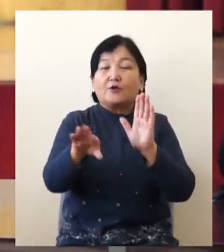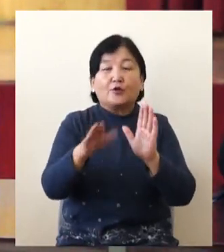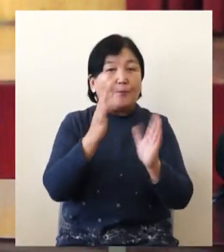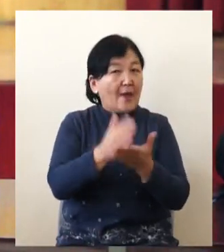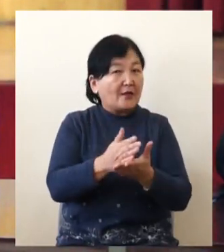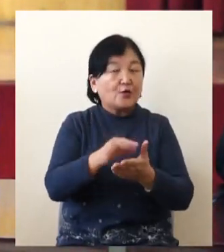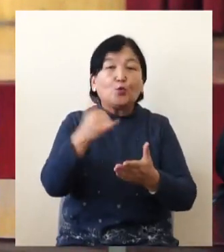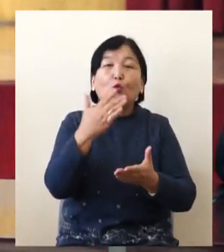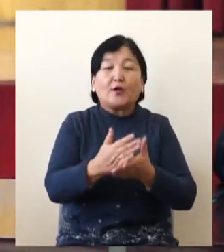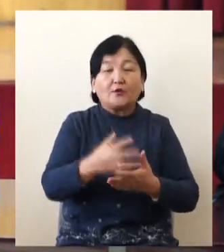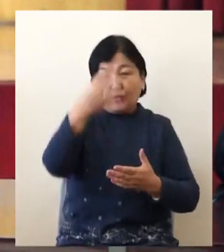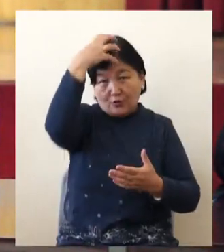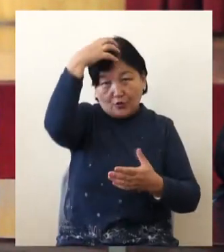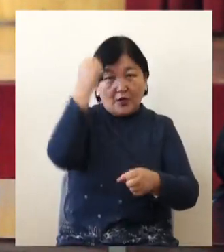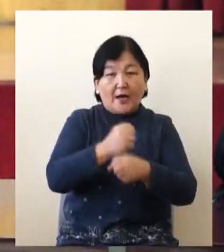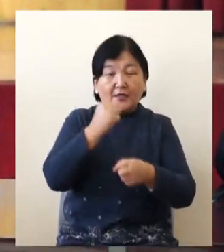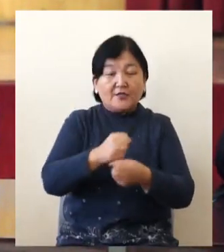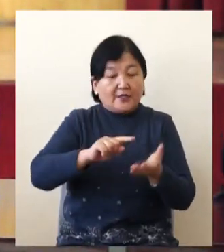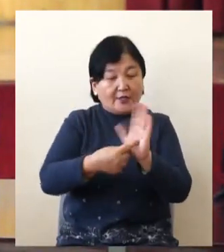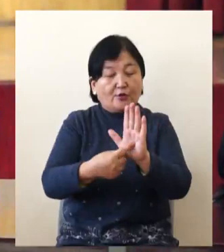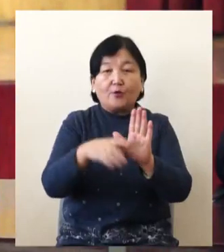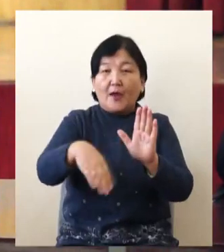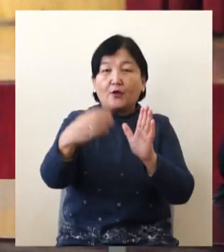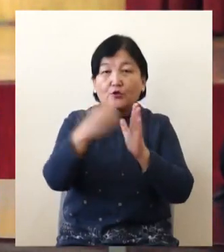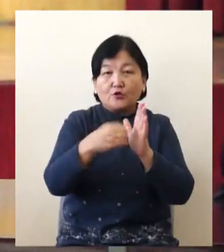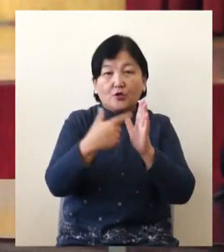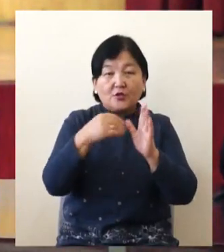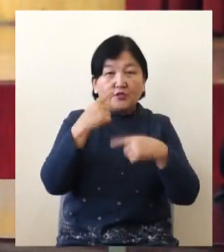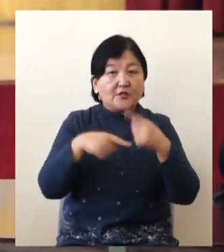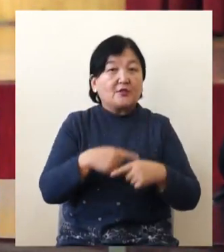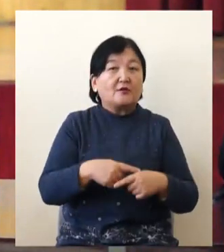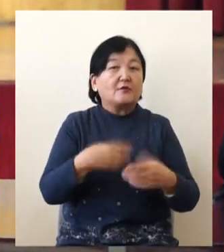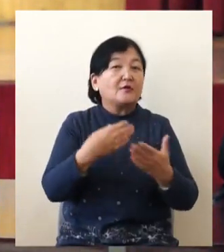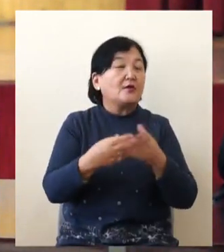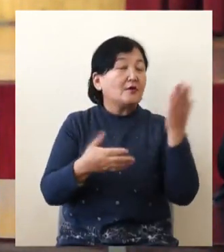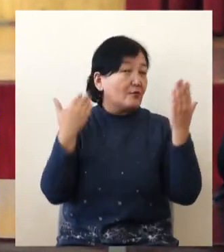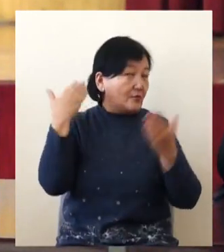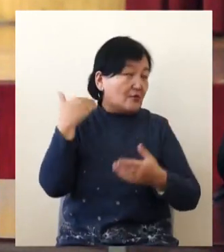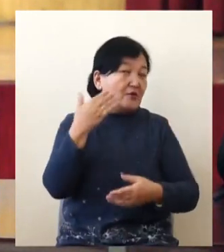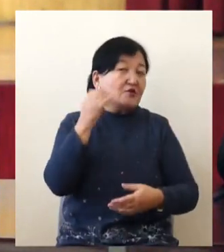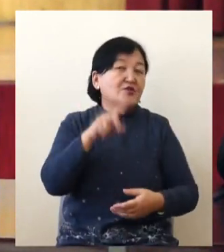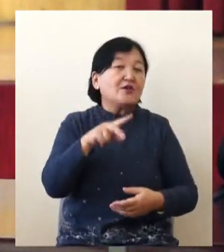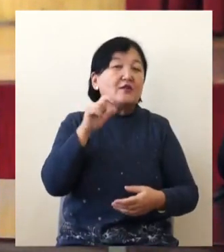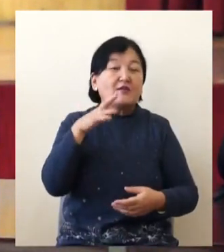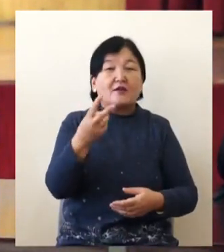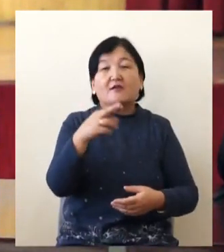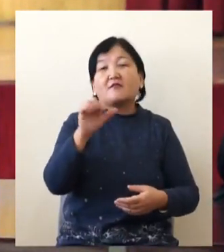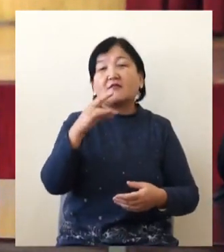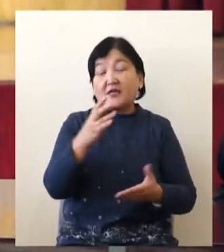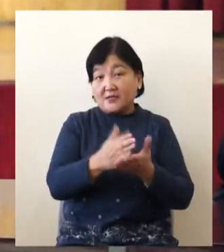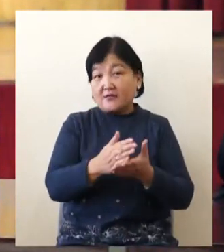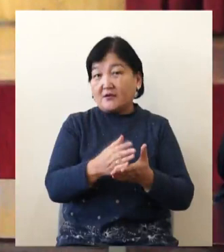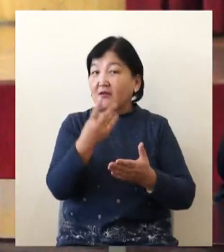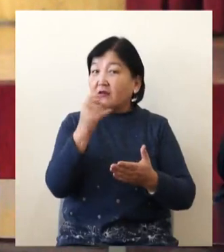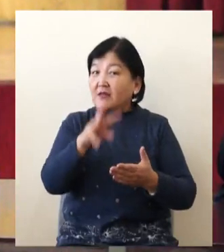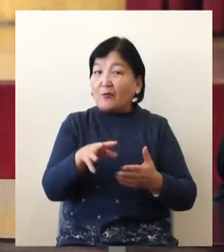төрийн ажил ил тод байх ёстой гэж ярьдаг. Нэг удаа бүр шилэн дансны хууль гэж хурц гарсан. Намууд оруулаагүй.